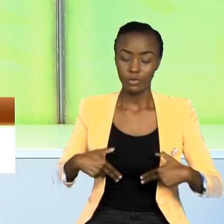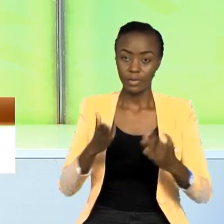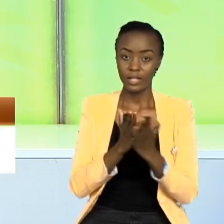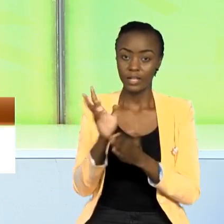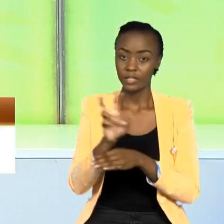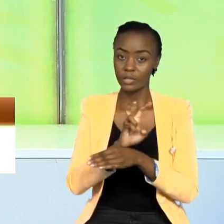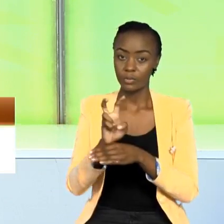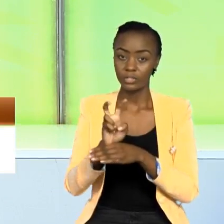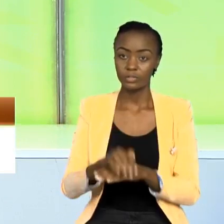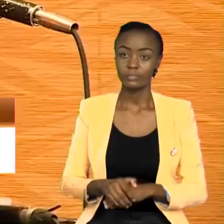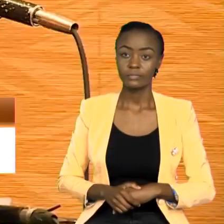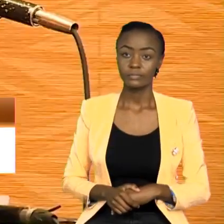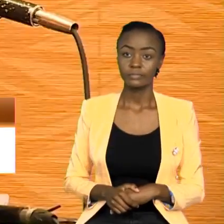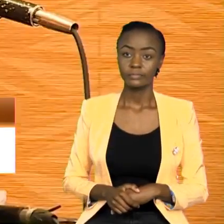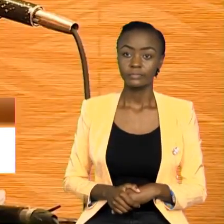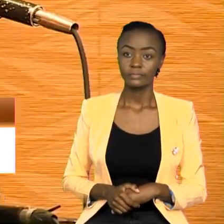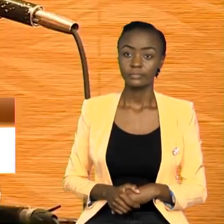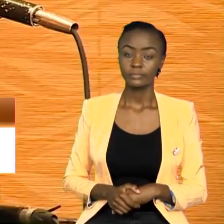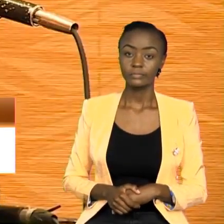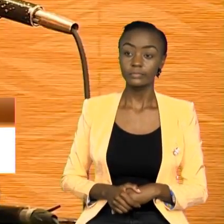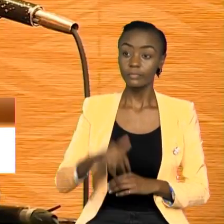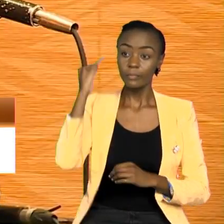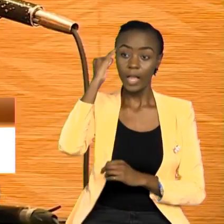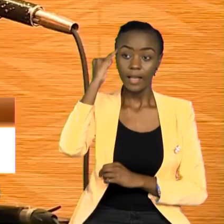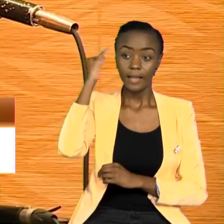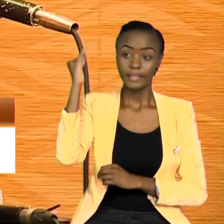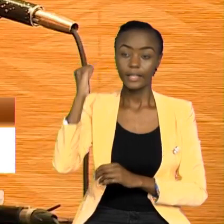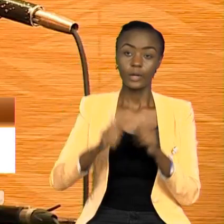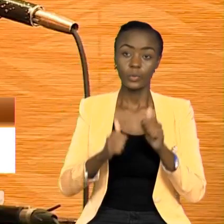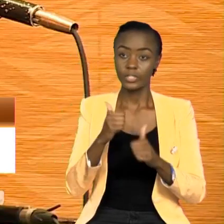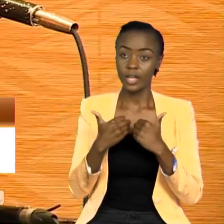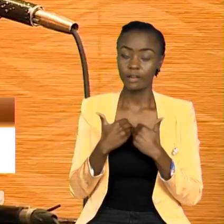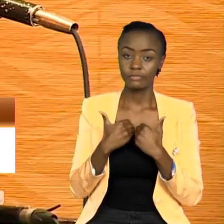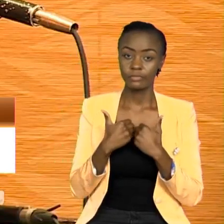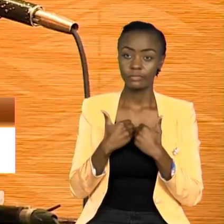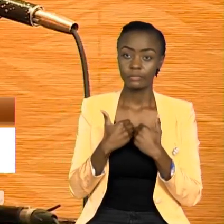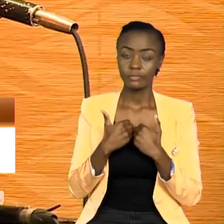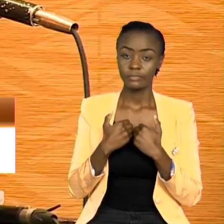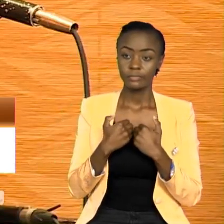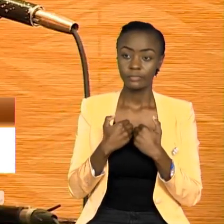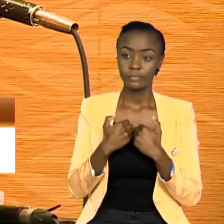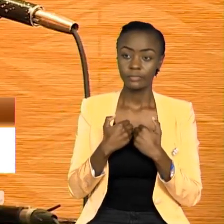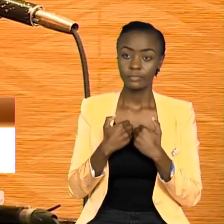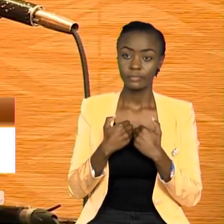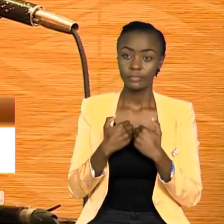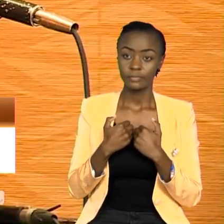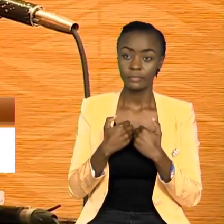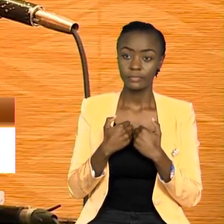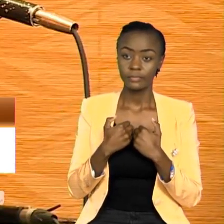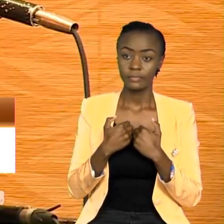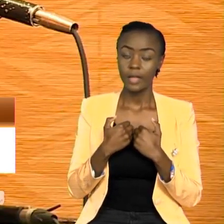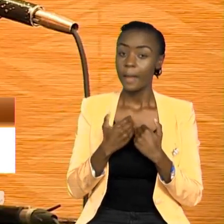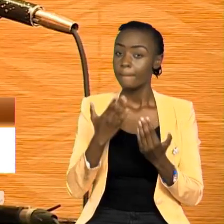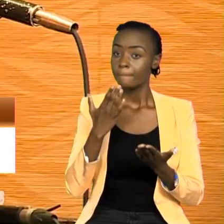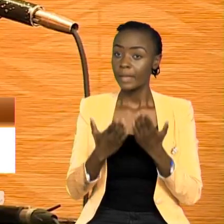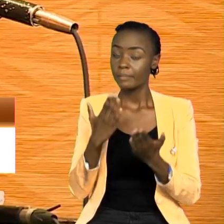Watch. The idea was to ensure that the households receive at